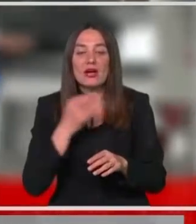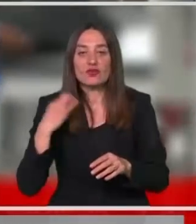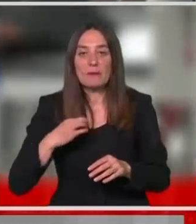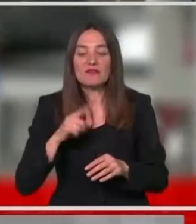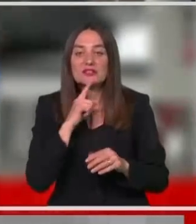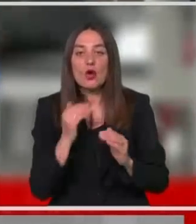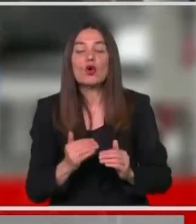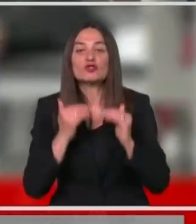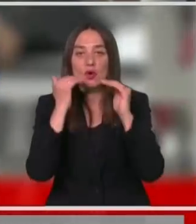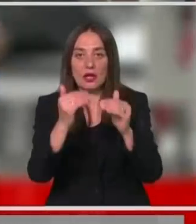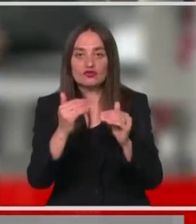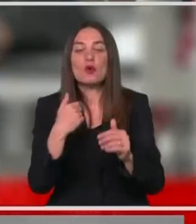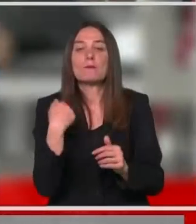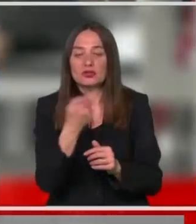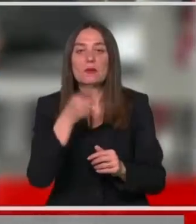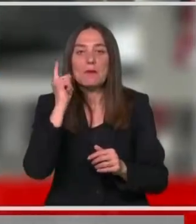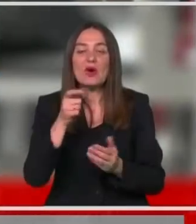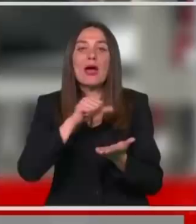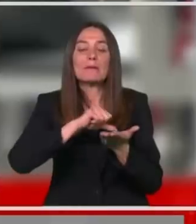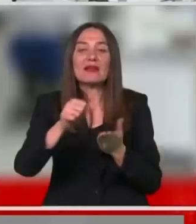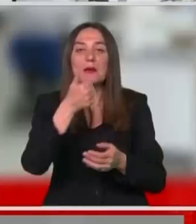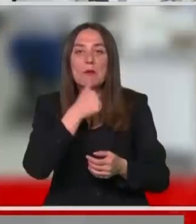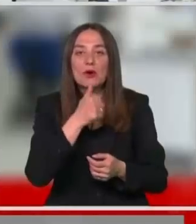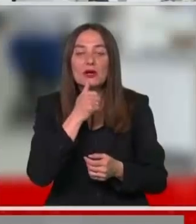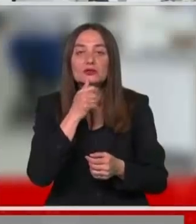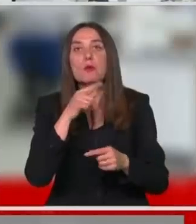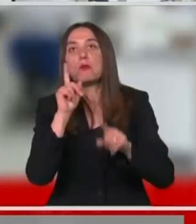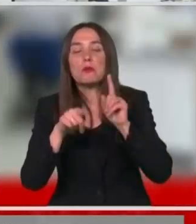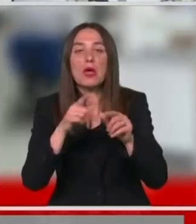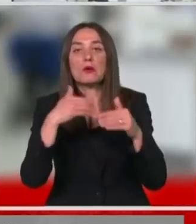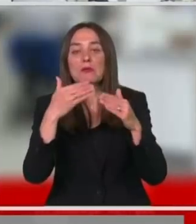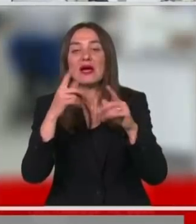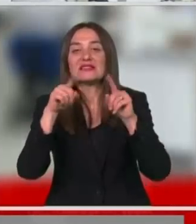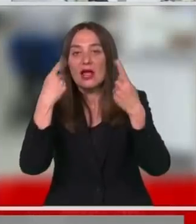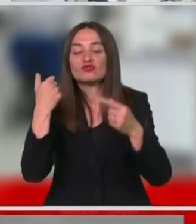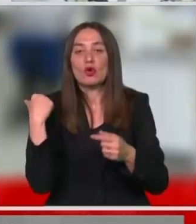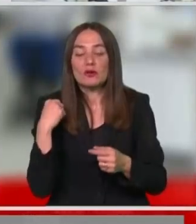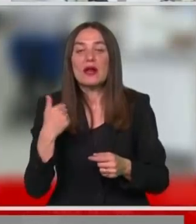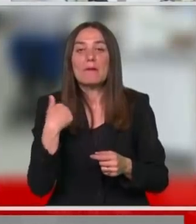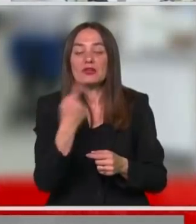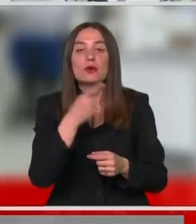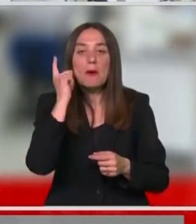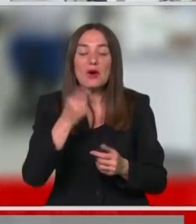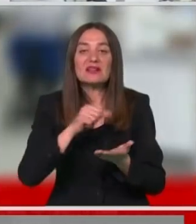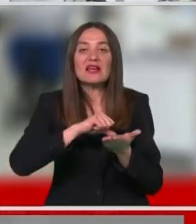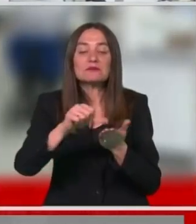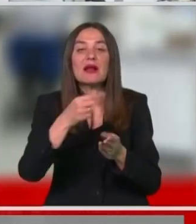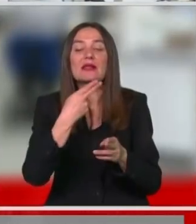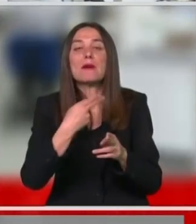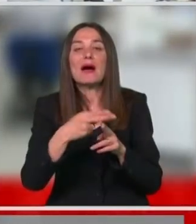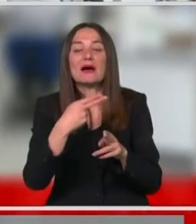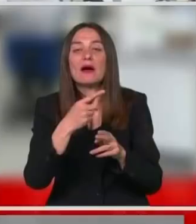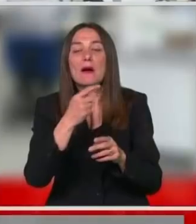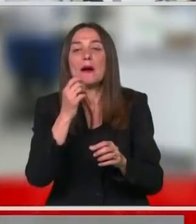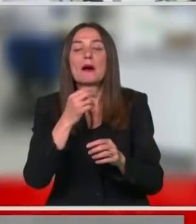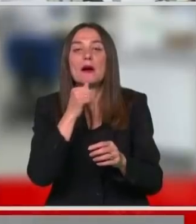koje se odlažu. Znači, mi ćemo morati da platimo porez u nekom ritmu sledeće godine. Mi ćemo morati da isplatimo bankarske kamate